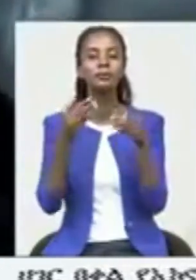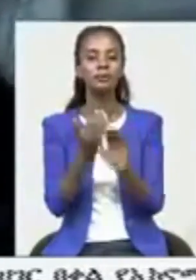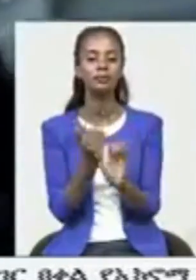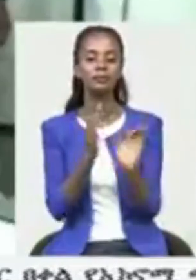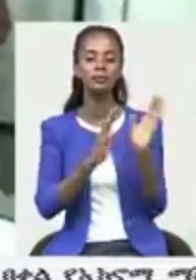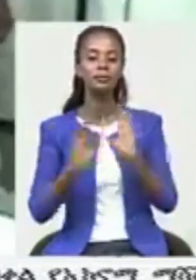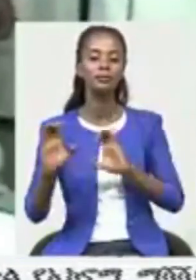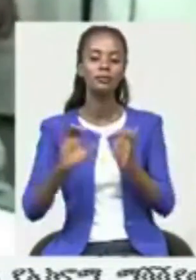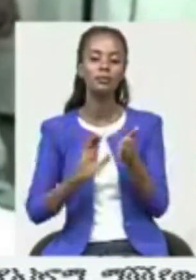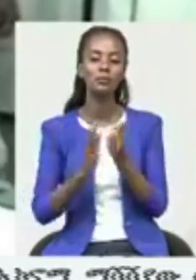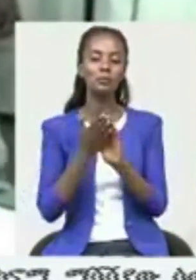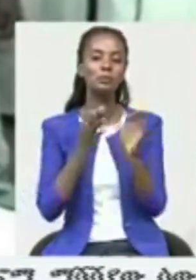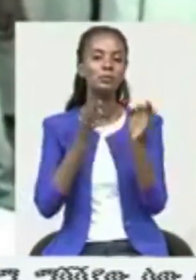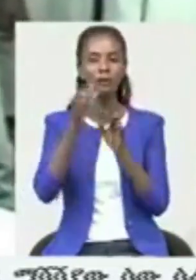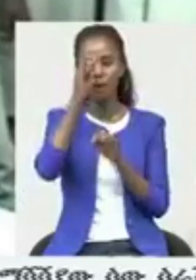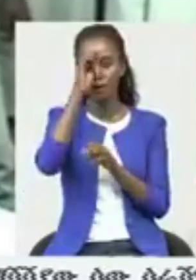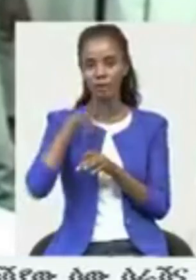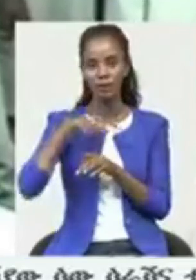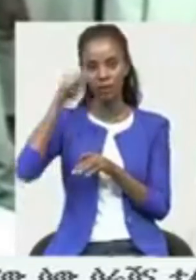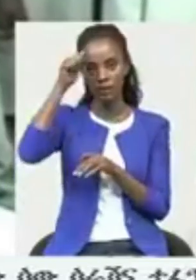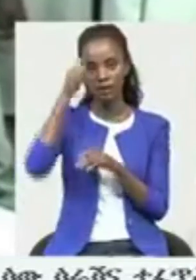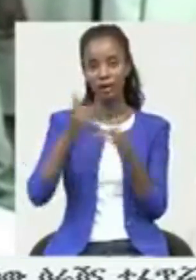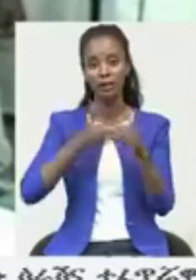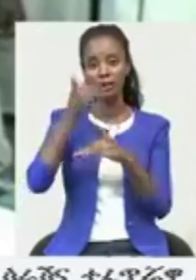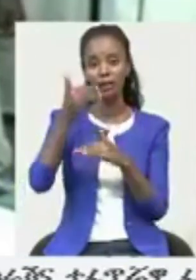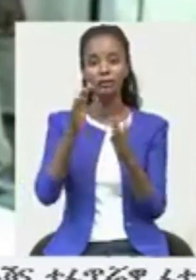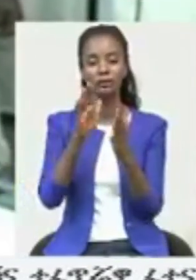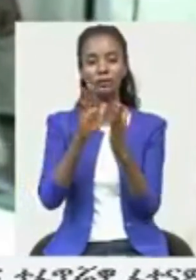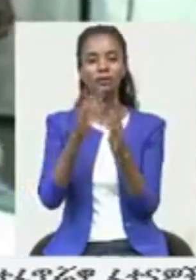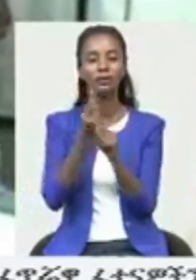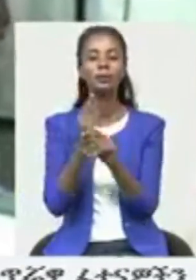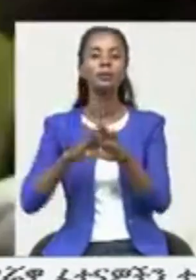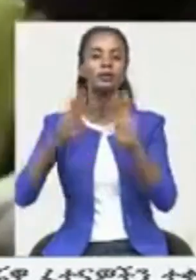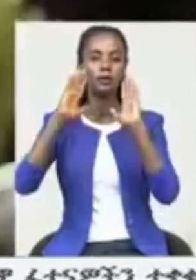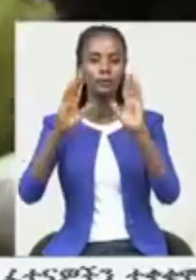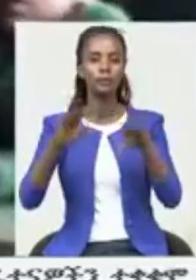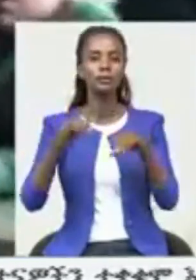እየተደረገ እንዳለ የገለጹት አቶ እንዳሻውም በቀጣይም ተግባራዊነቱ ላይ በትኩረት እንደሚሰራ ገልጸዋል።